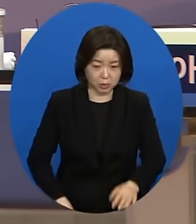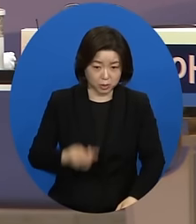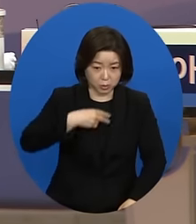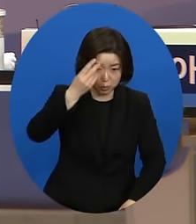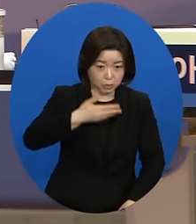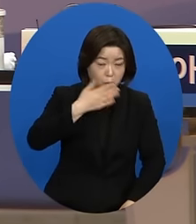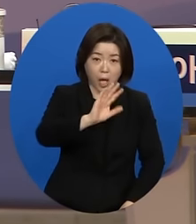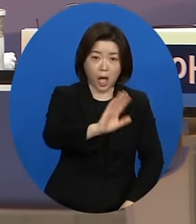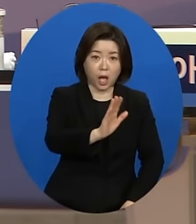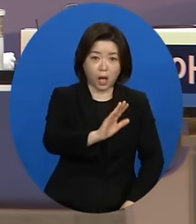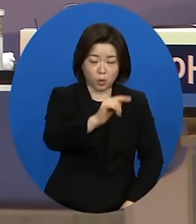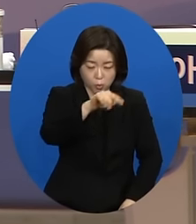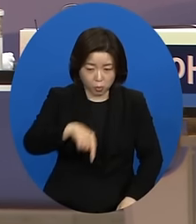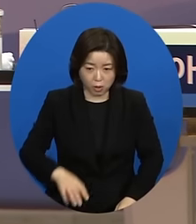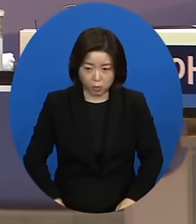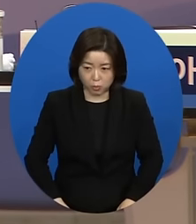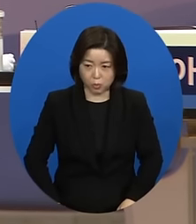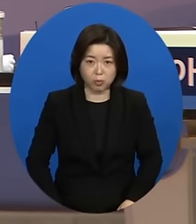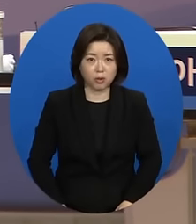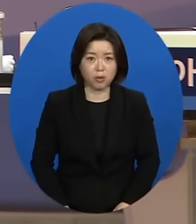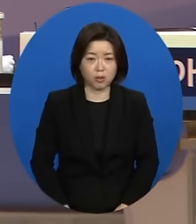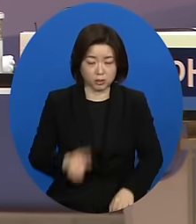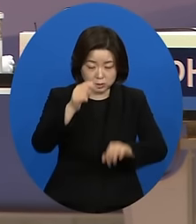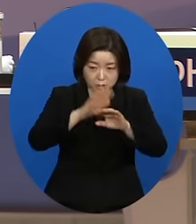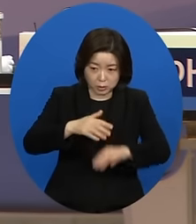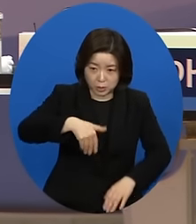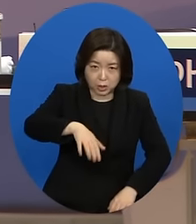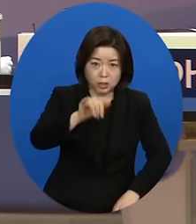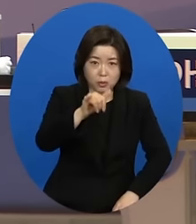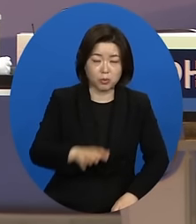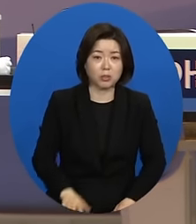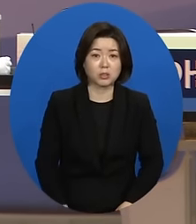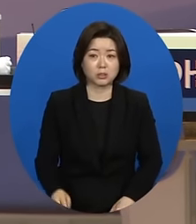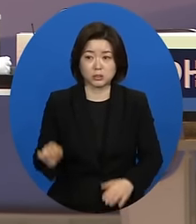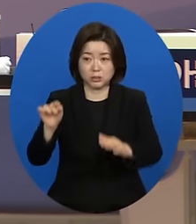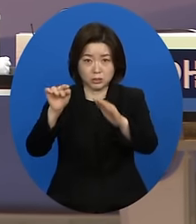와가지고 예배당 가자 하는 바람에 끌려가서